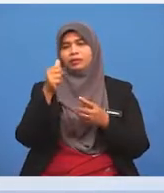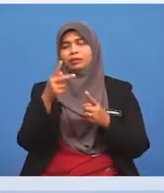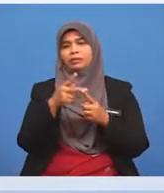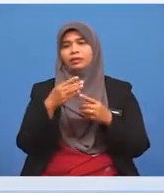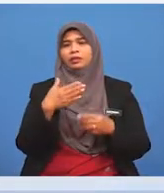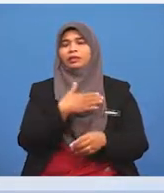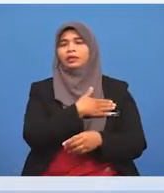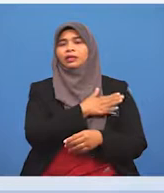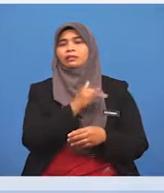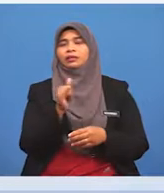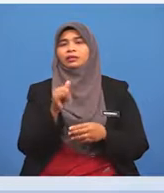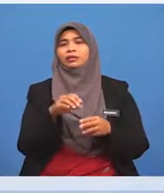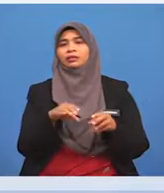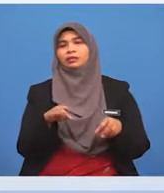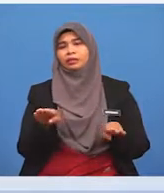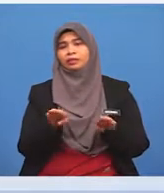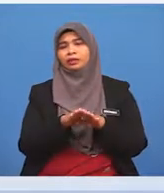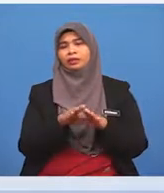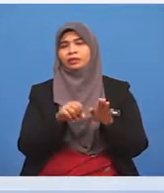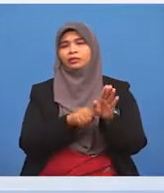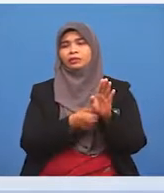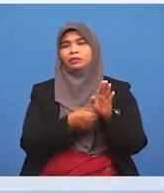hamba-Nya sebagai sumber kehidupan.